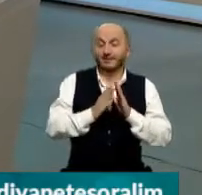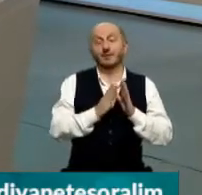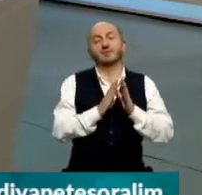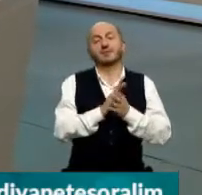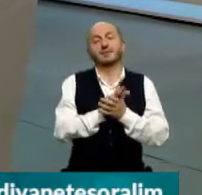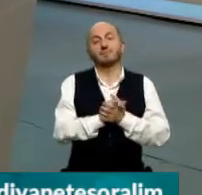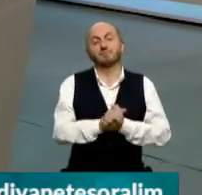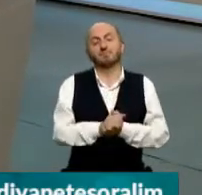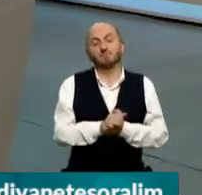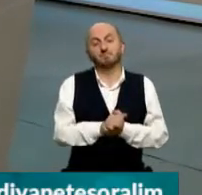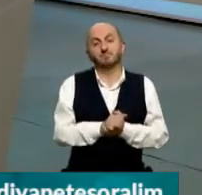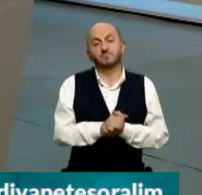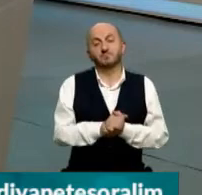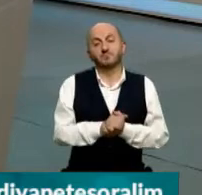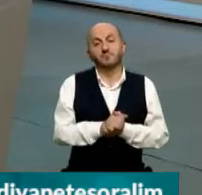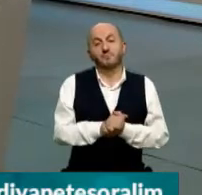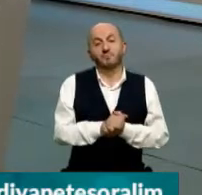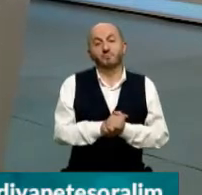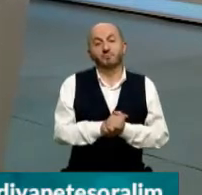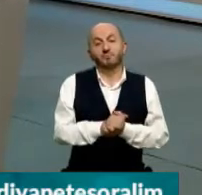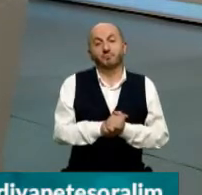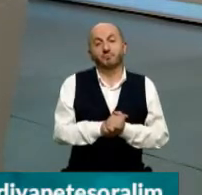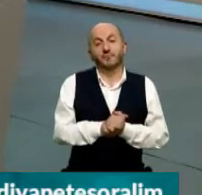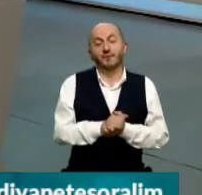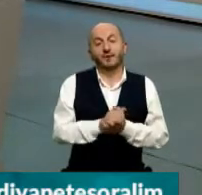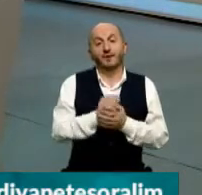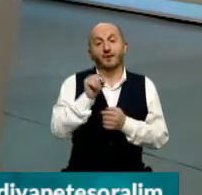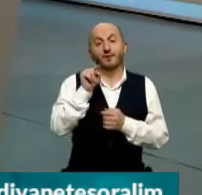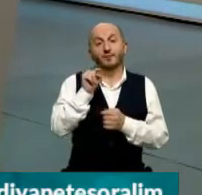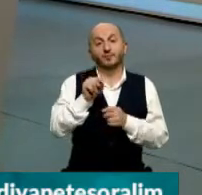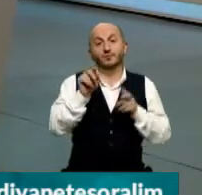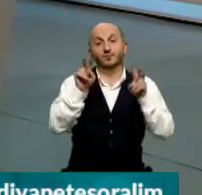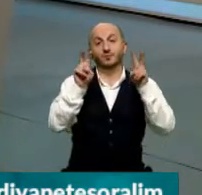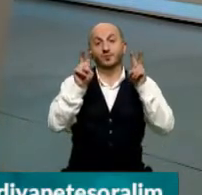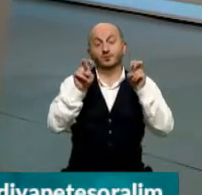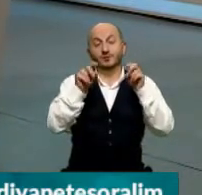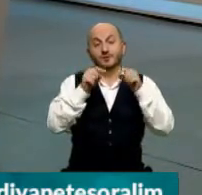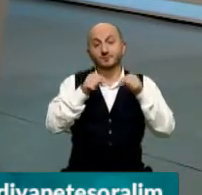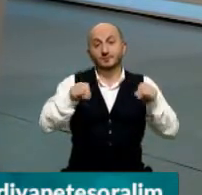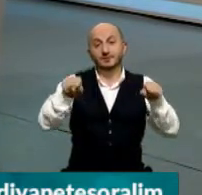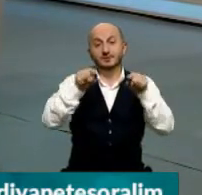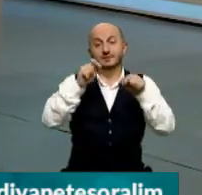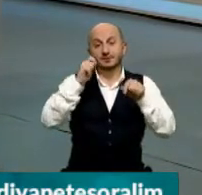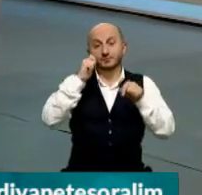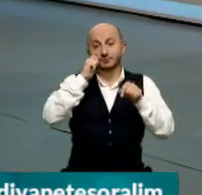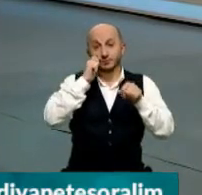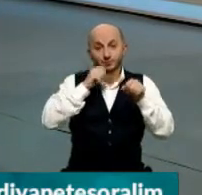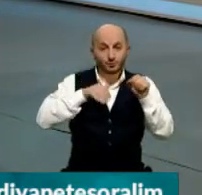dersiniz? Yani bu konuda biz Müslümanların